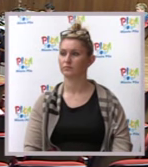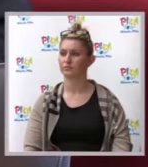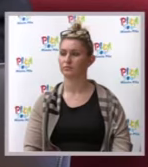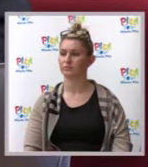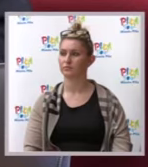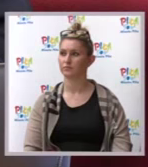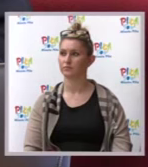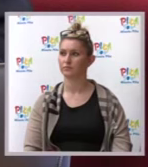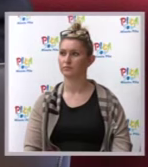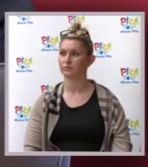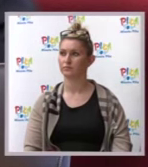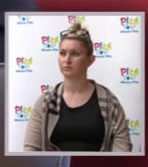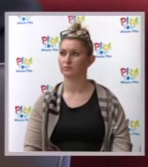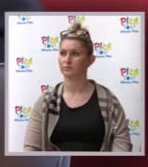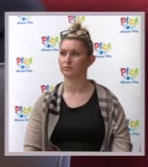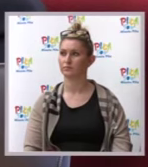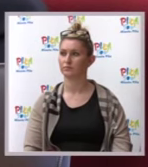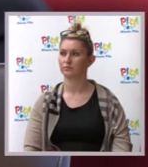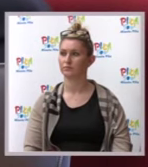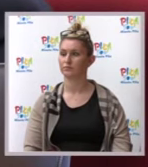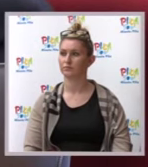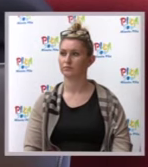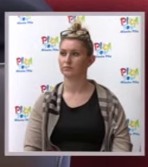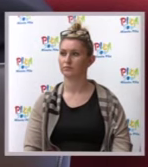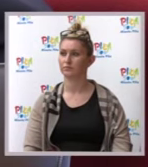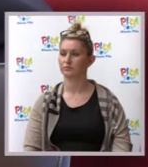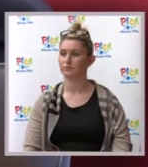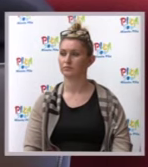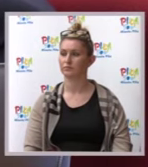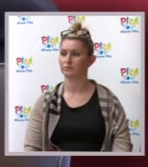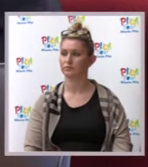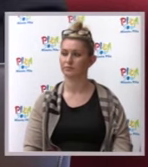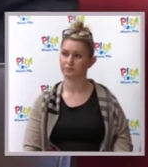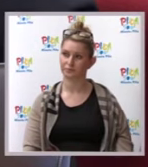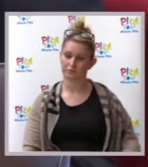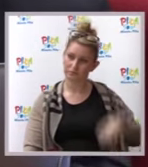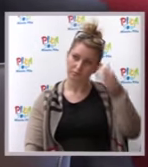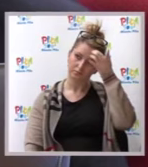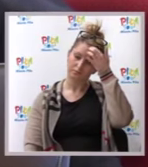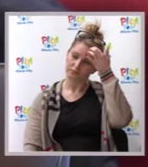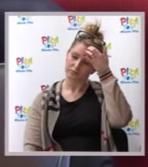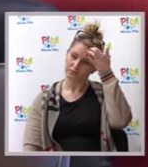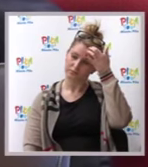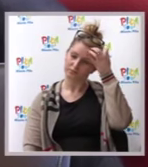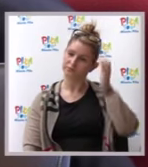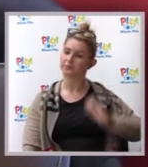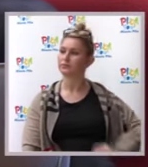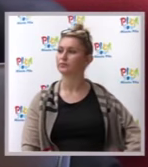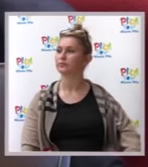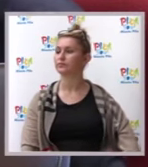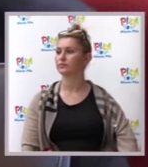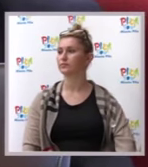Okej, proszę bardzo. Panie przewodniczący, pan radny był łaskaw powiedzieć, że